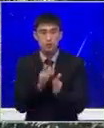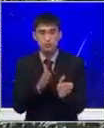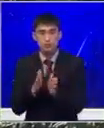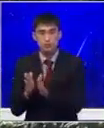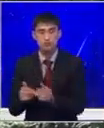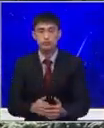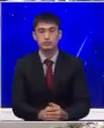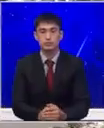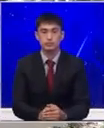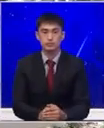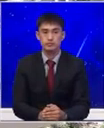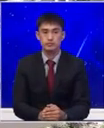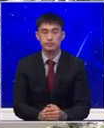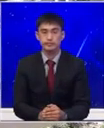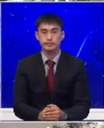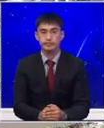систематичным